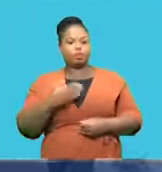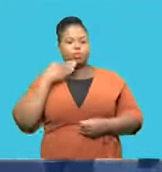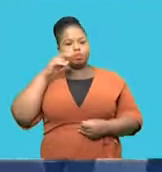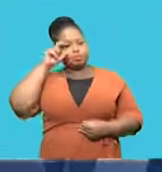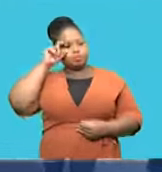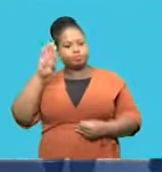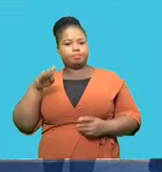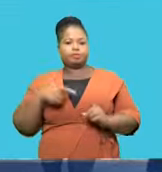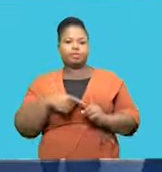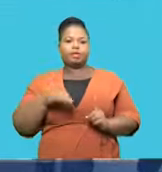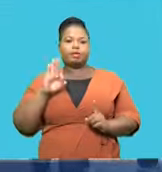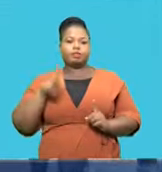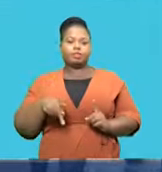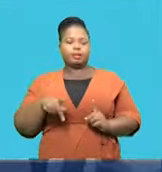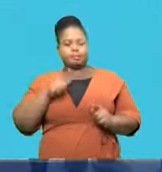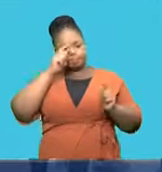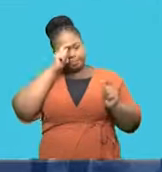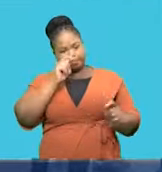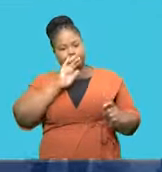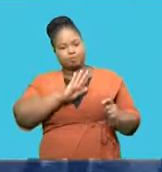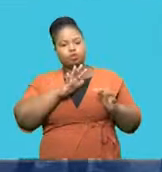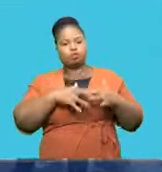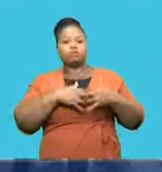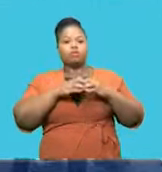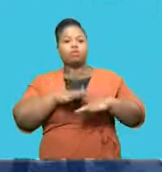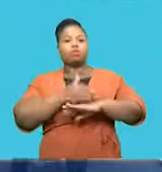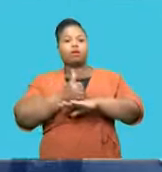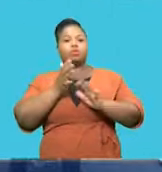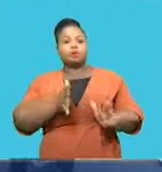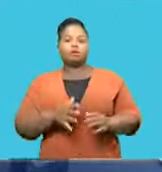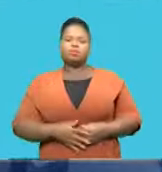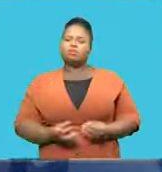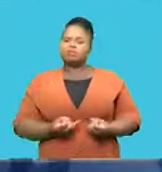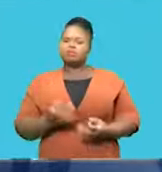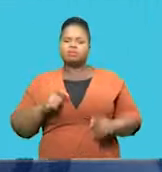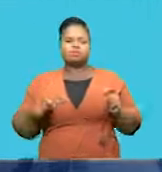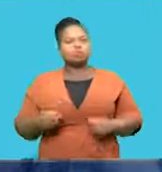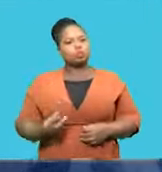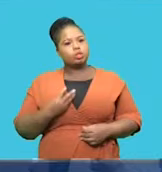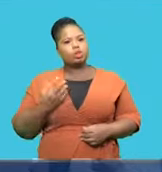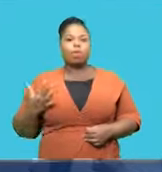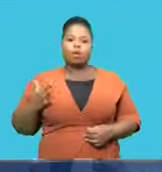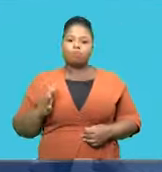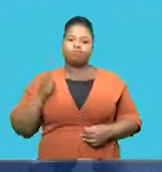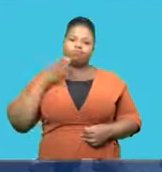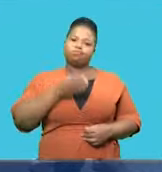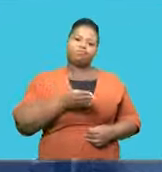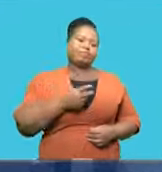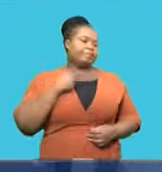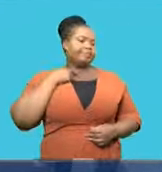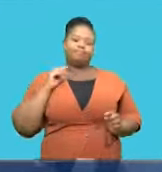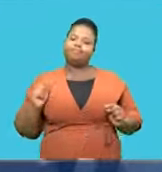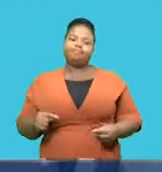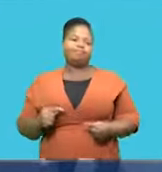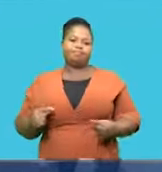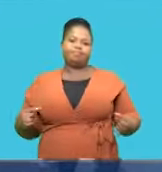wakwaphindangene umongameli we-IFP ngokuhlonishwa nomsunguli weqembu nonduna nkulu kaZulu. Baningi abantu kade befisile abasuke eGoli ukuya le abakwazanga ukulithola